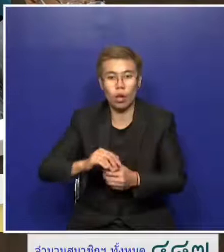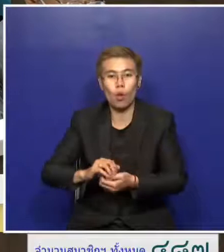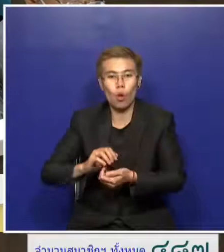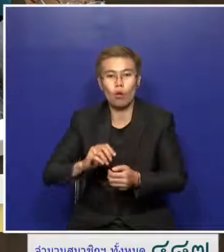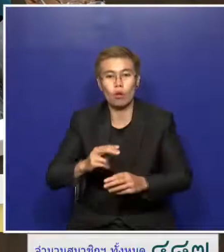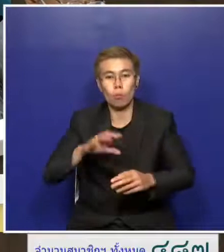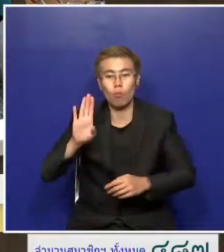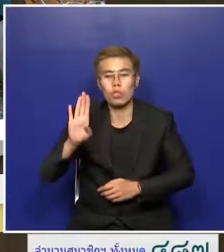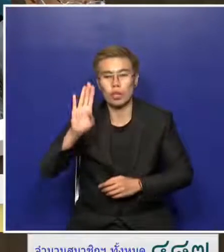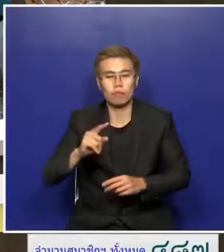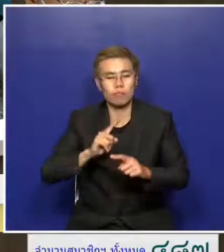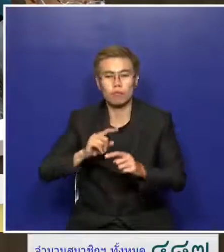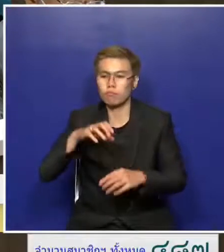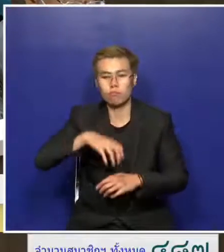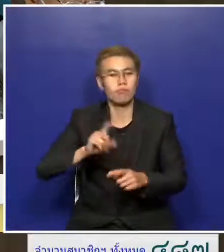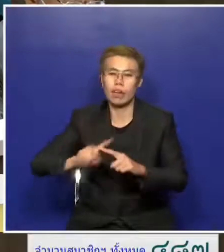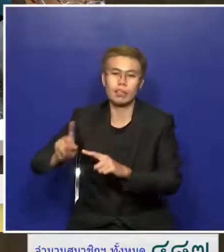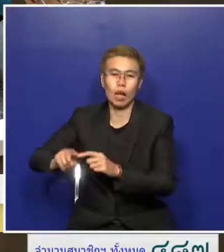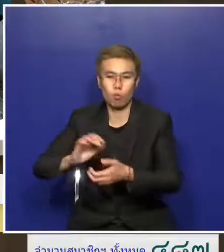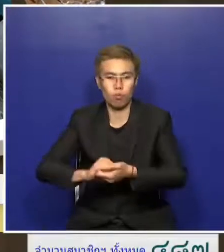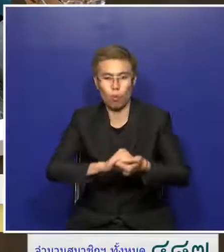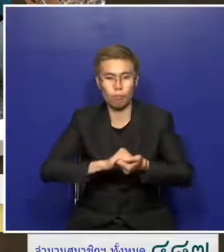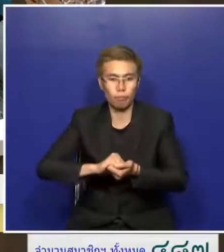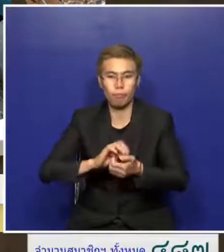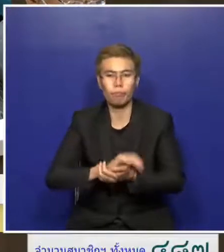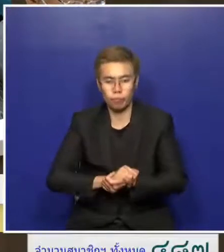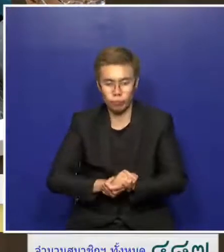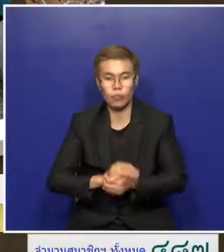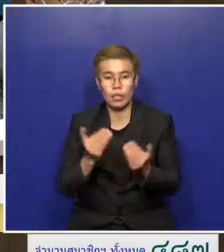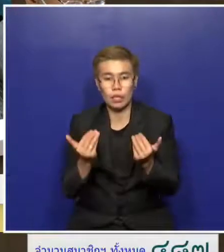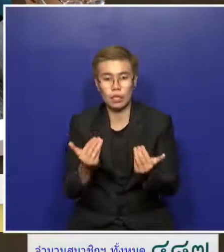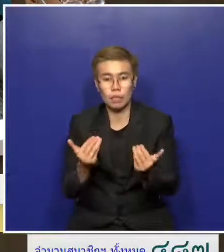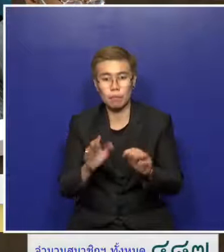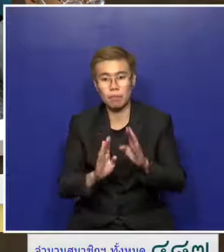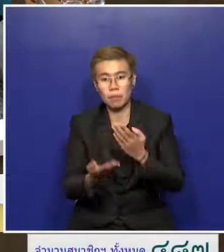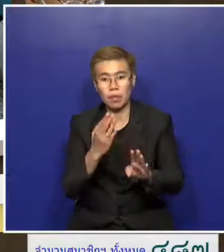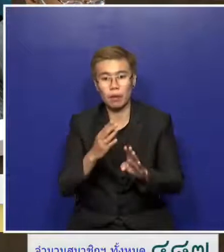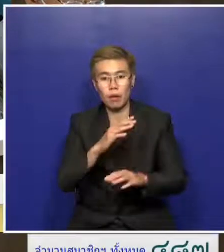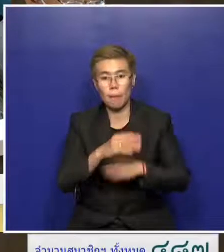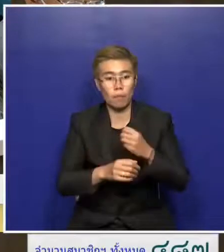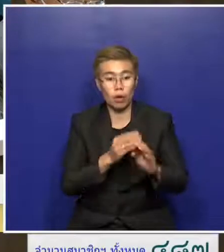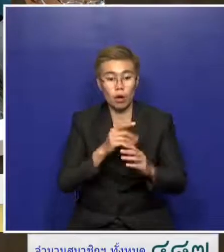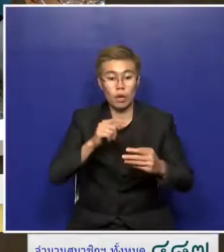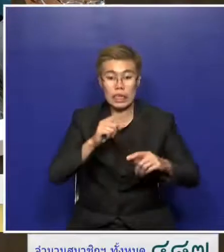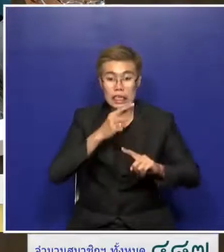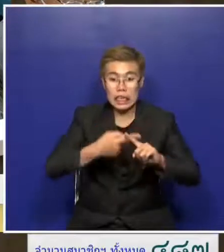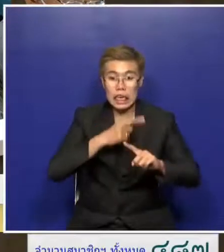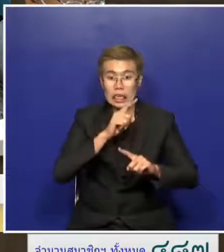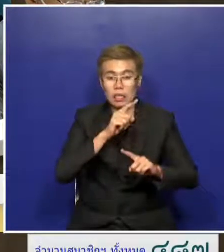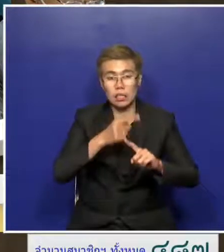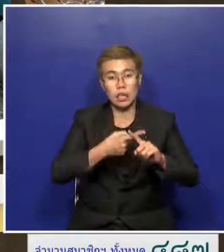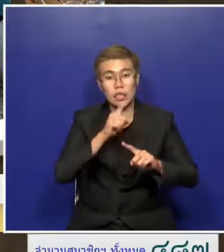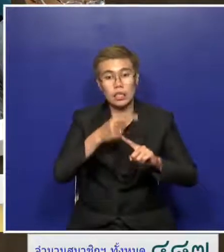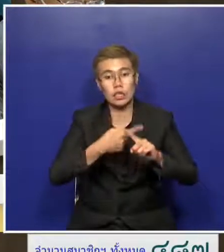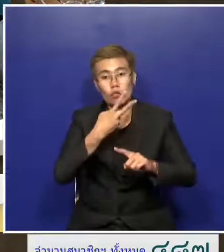เพื่อที่จะจัดการปญหาโควิดอัี้ซึ่งขนาดนี้เมื่อเทียบกับเมื่อต้นปี 63 ที่ผ่านมาตอนนั้นโ